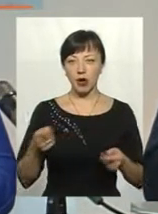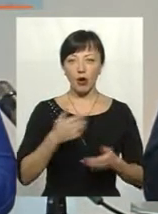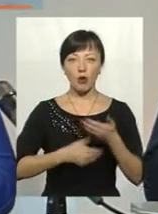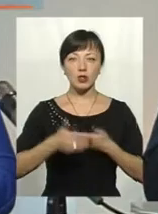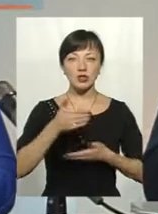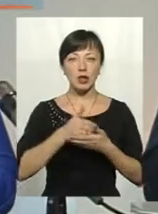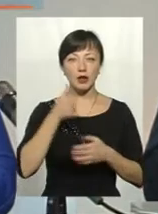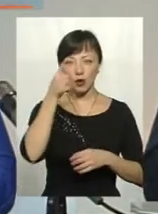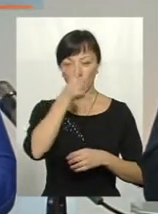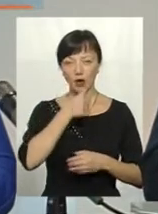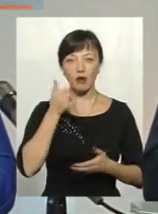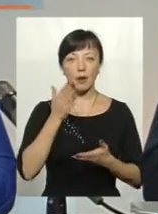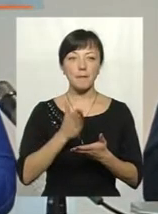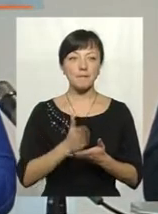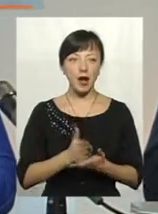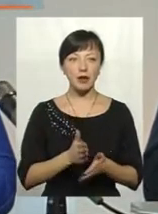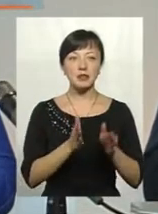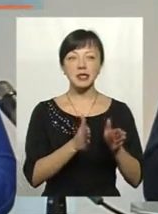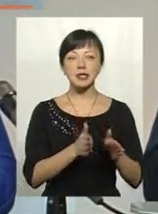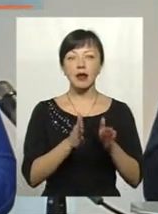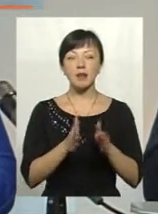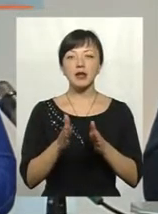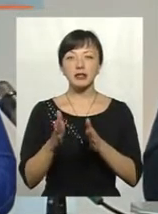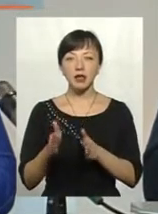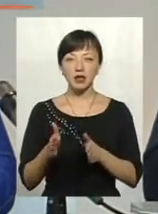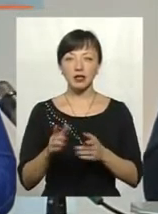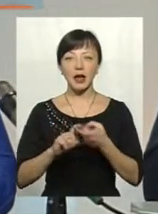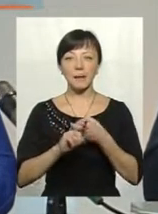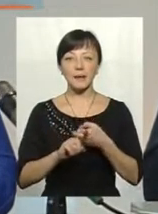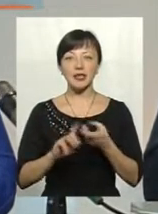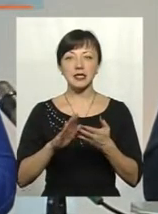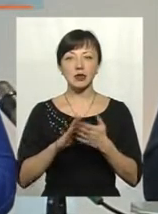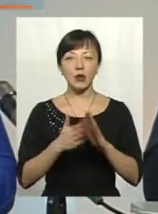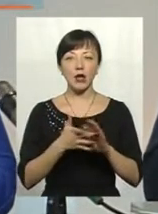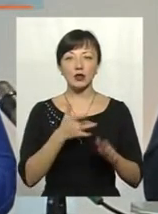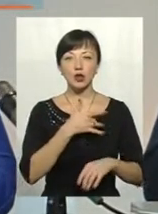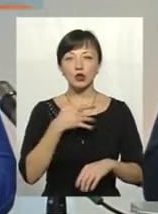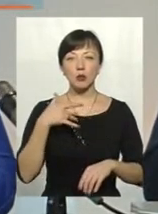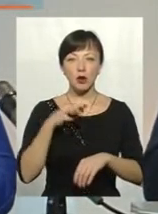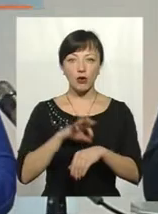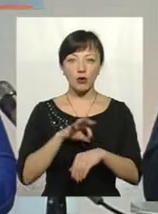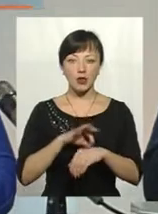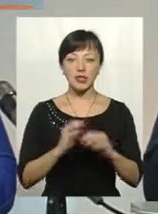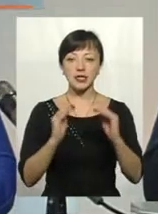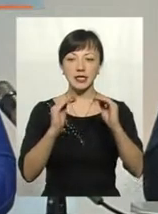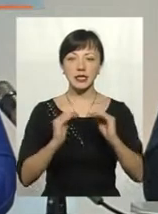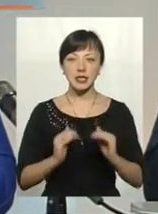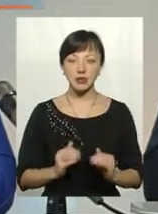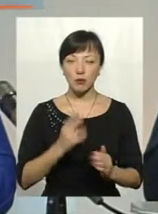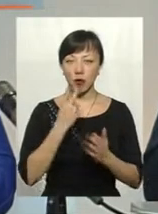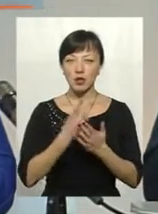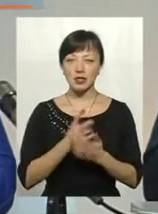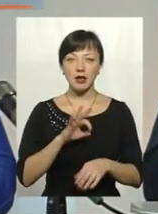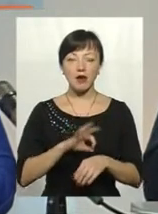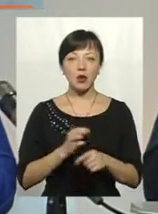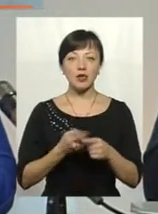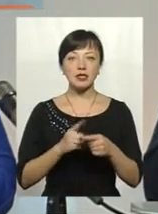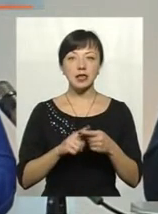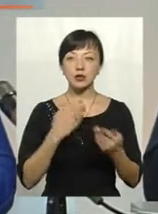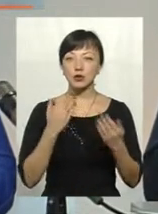років ми маємо стабілізацію ситуації, епідситуації з туберкульозу, зниження показників захворюваності. Це